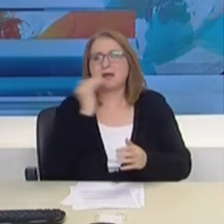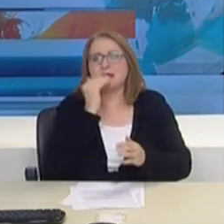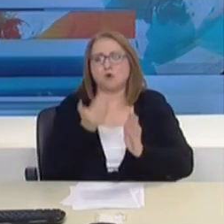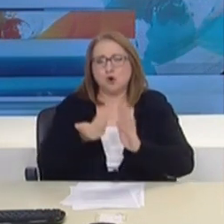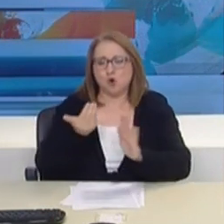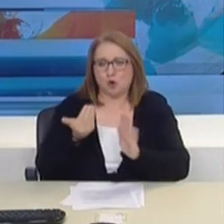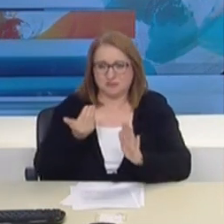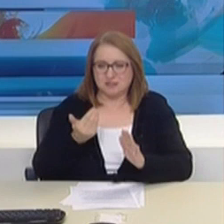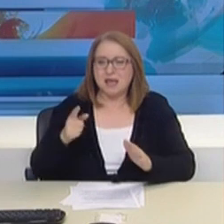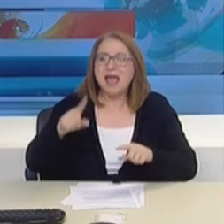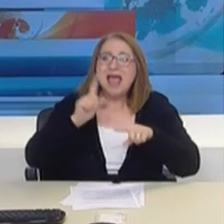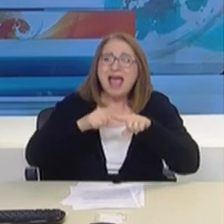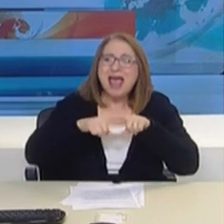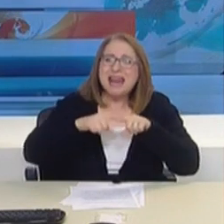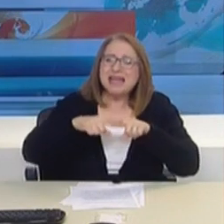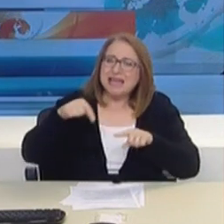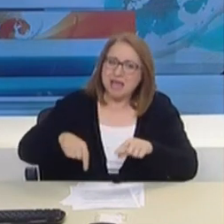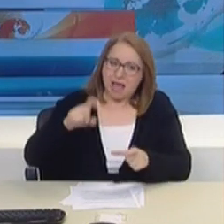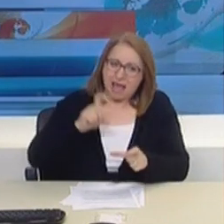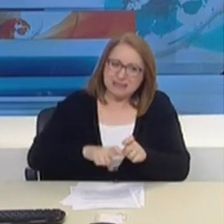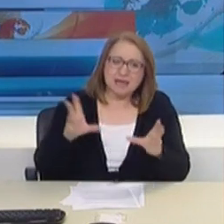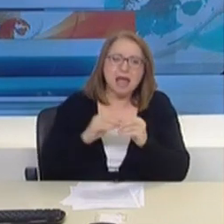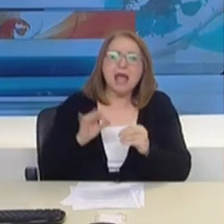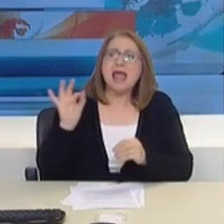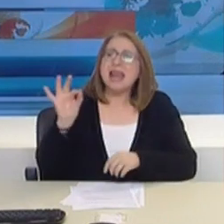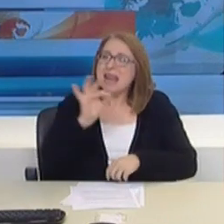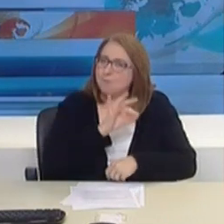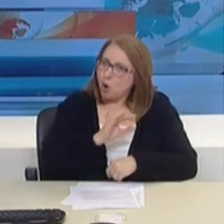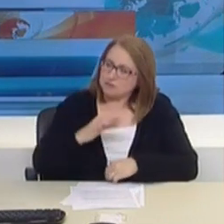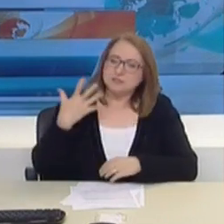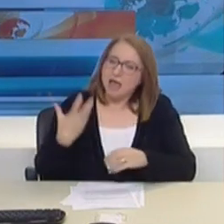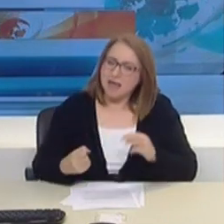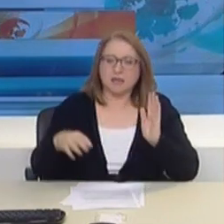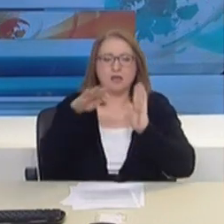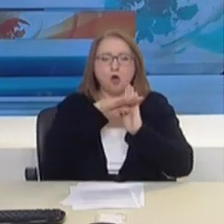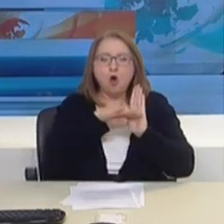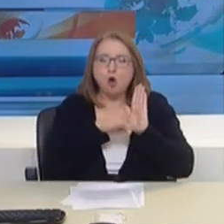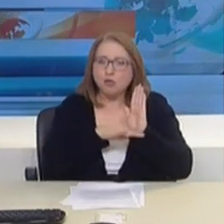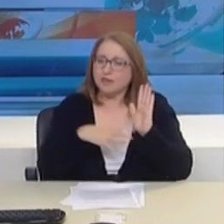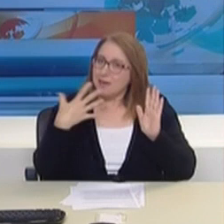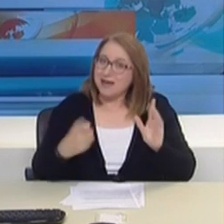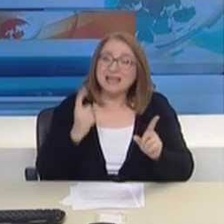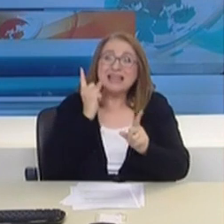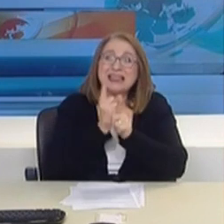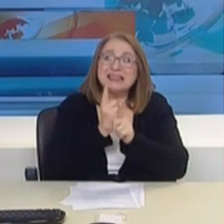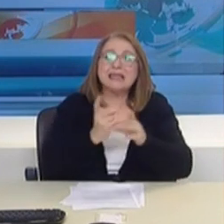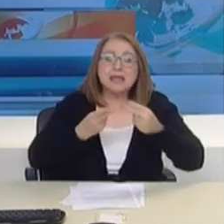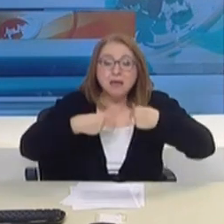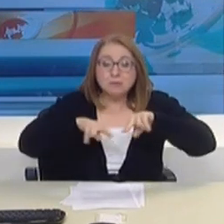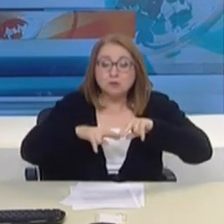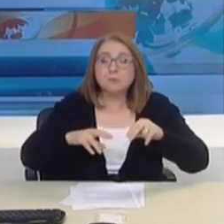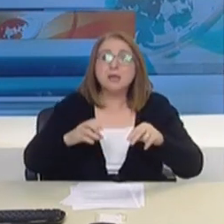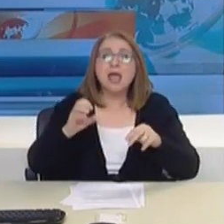Λοιμόξεων συμμετέχει σε αυτές τις προσπάθειες, έχει εκδώσει οδηγίες και υπάρχει και ειδική επιτροπή του ΕΟΦ που θα κρίνει κάθε